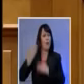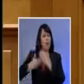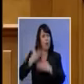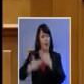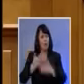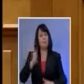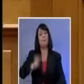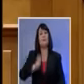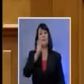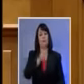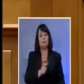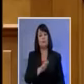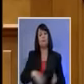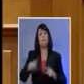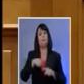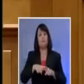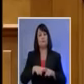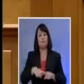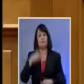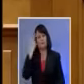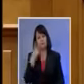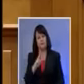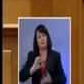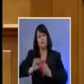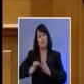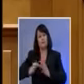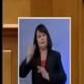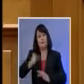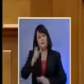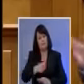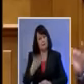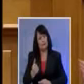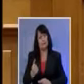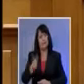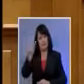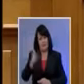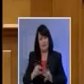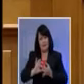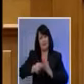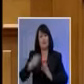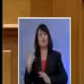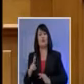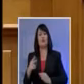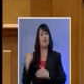τον χώρο και σε αυτή τη χώρα έχει δική του ιστορία. Και εσείς τη δικιά σας.